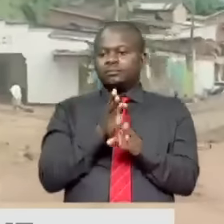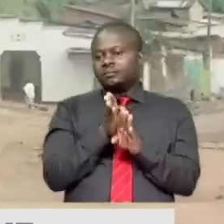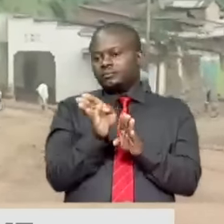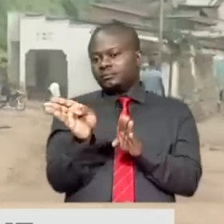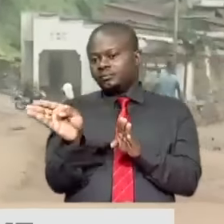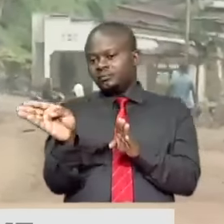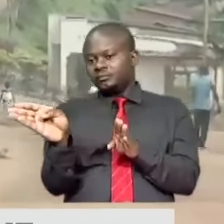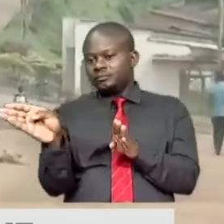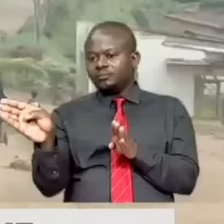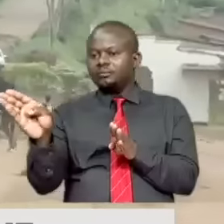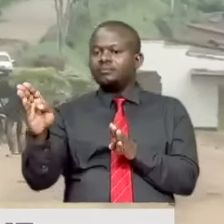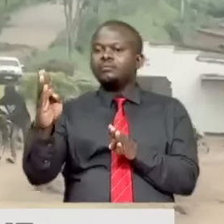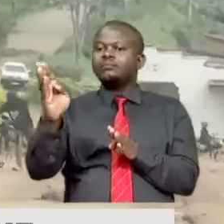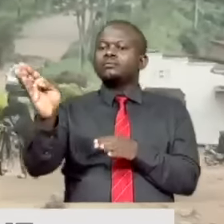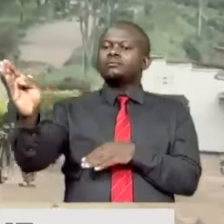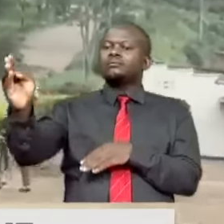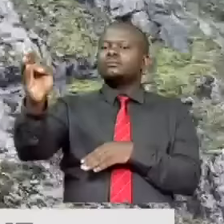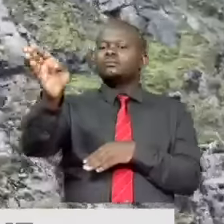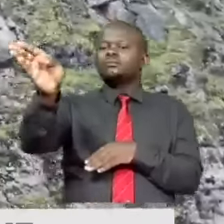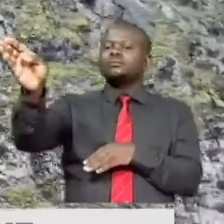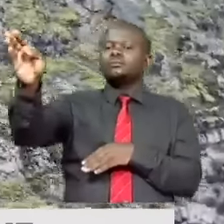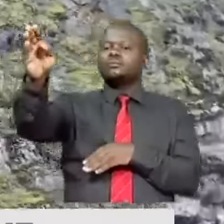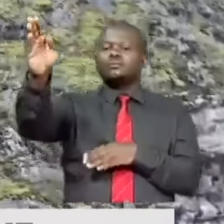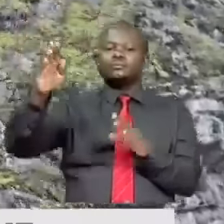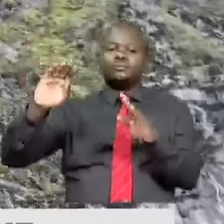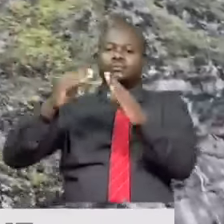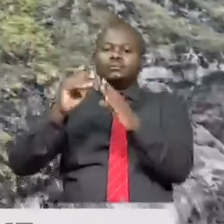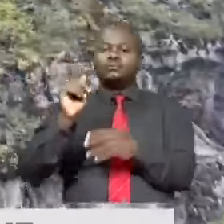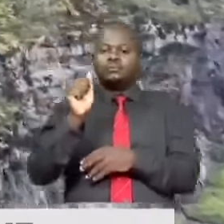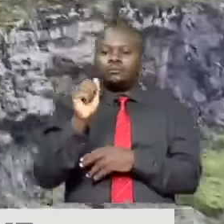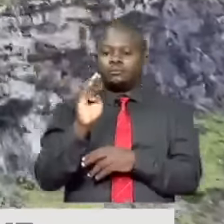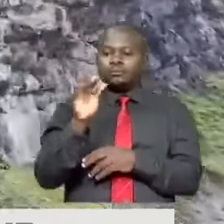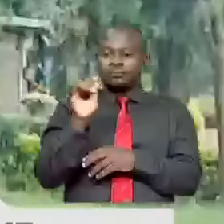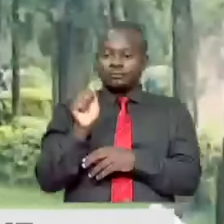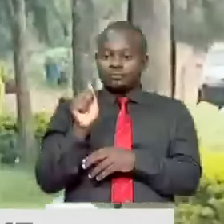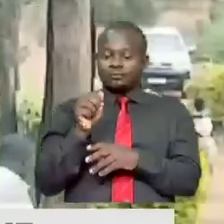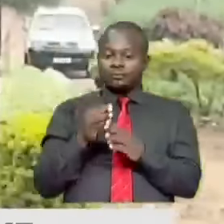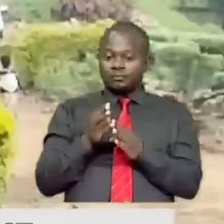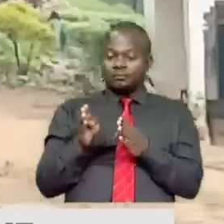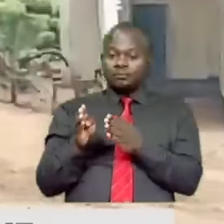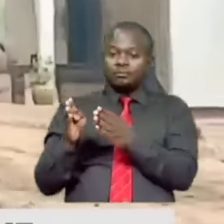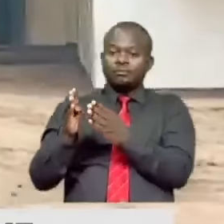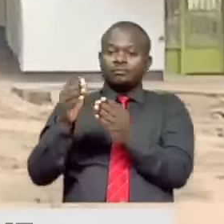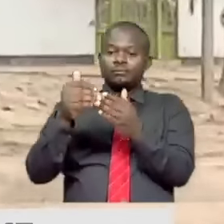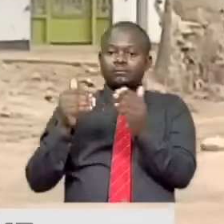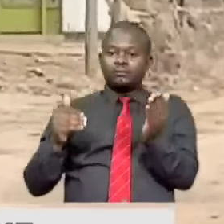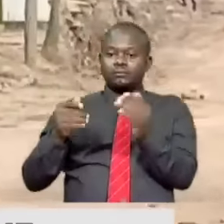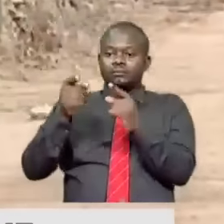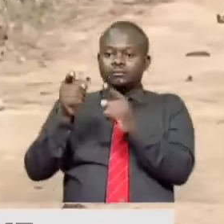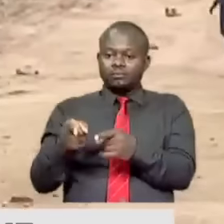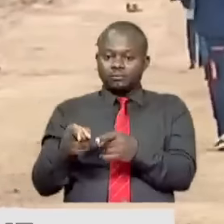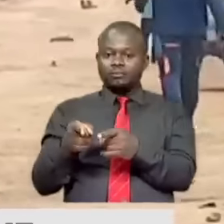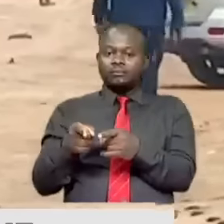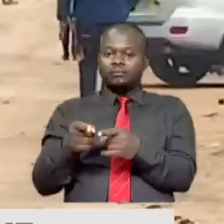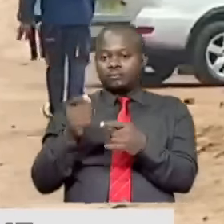muhanda w'itaka werekeza mu gace gaherereyemo umusozi wa Kabuye gusa mu nzira zerekeza yo mbere yuko tuhagira